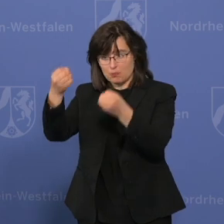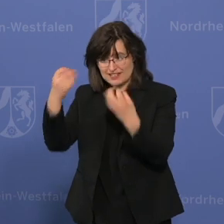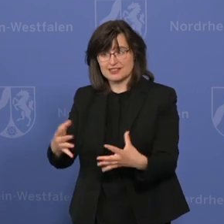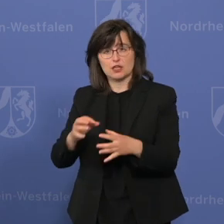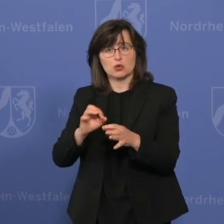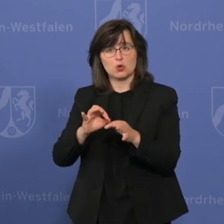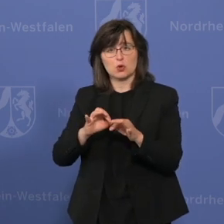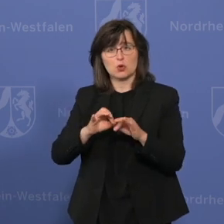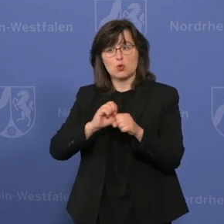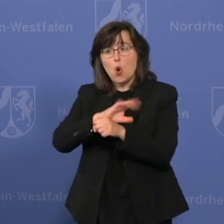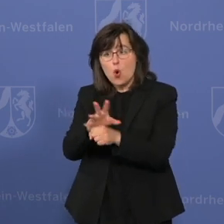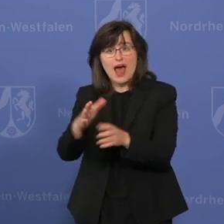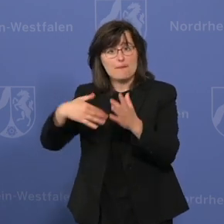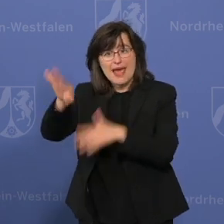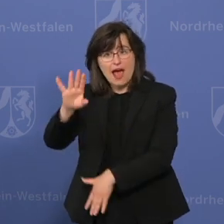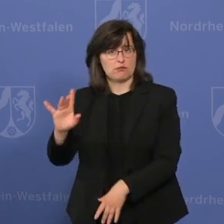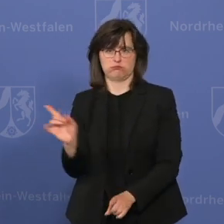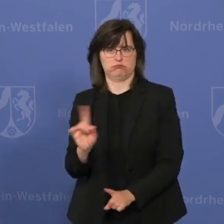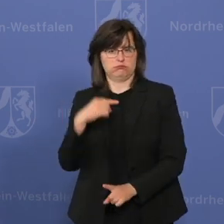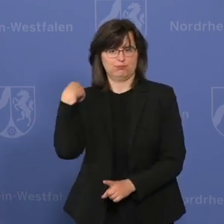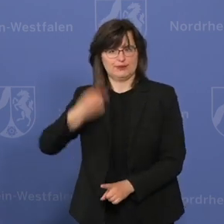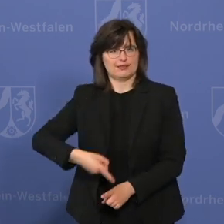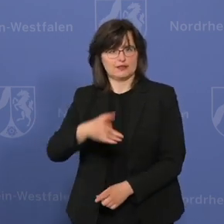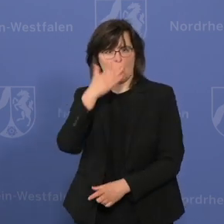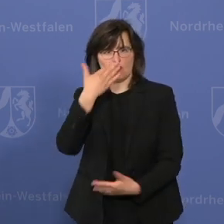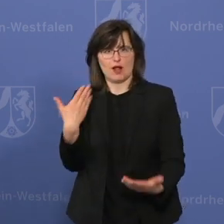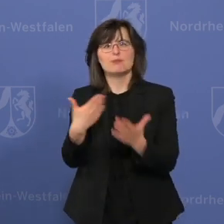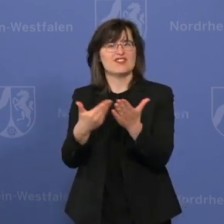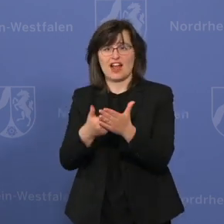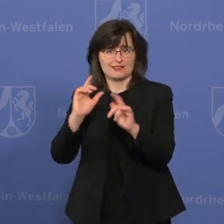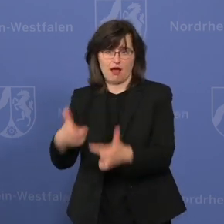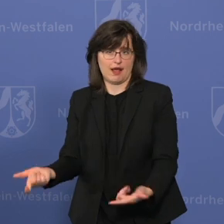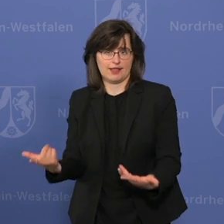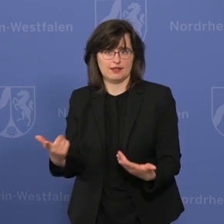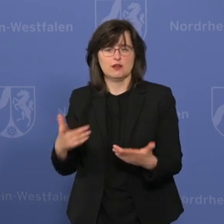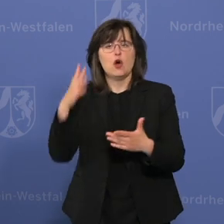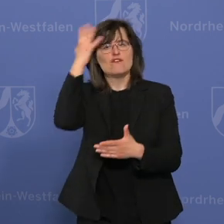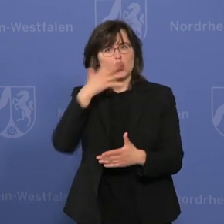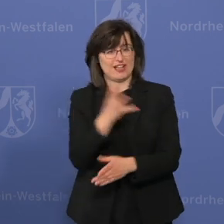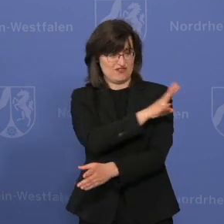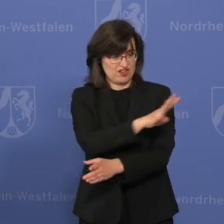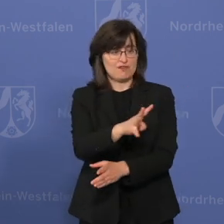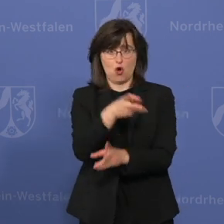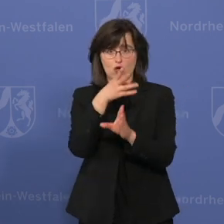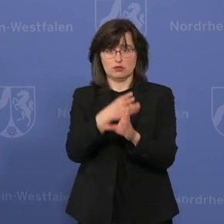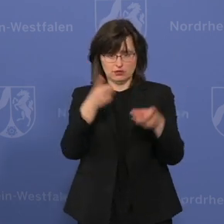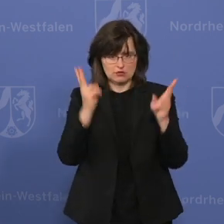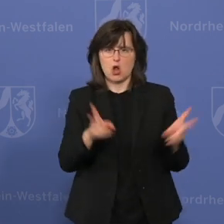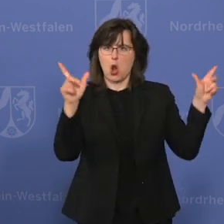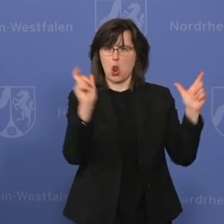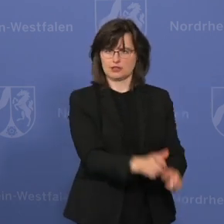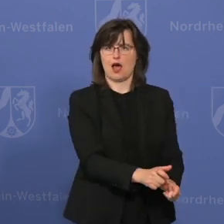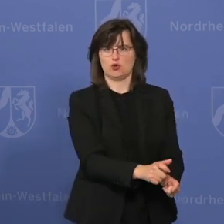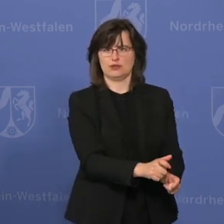Denn dann hätten wir sie ja auch gesehen über die 4 Wochen, wo wir den Lockdown sehr konsequent durchgeführt haben. Denn in dieser Zeit war